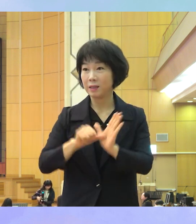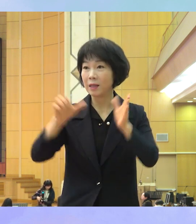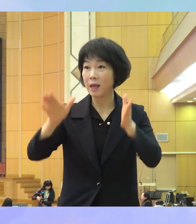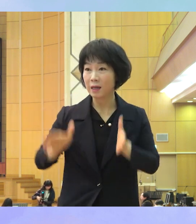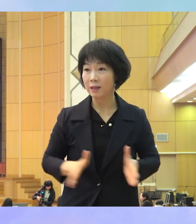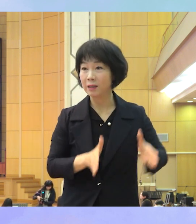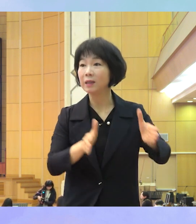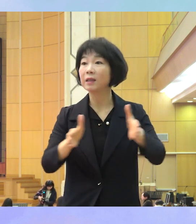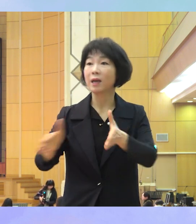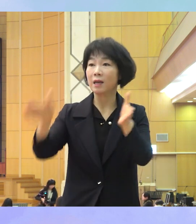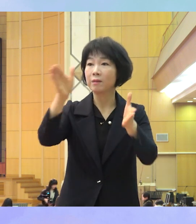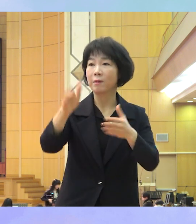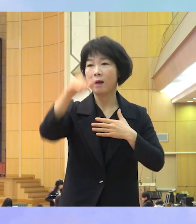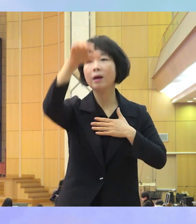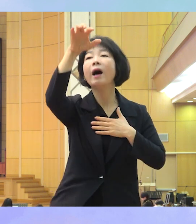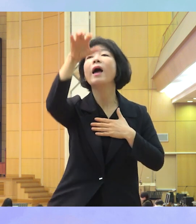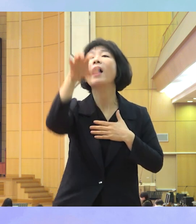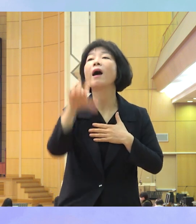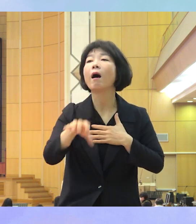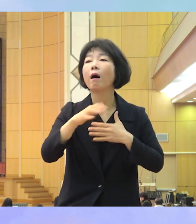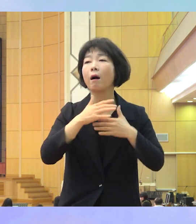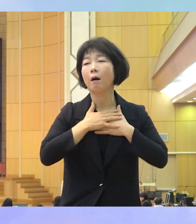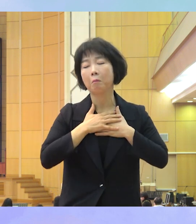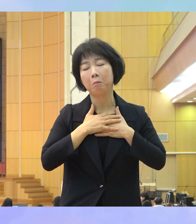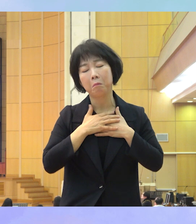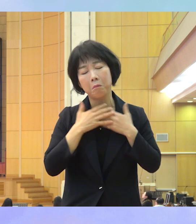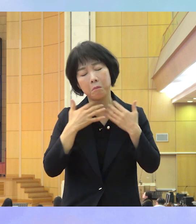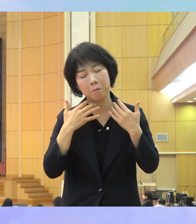나의 인생 길에서